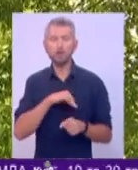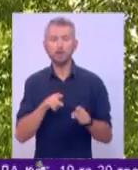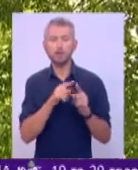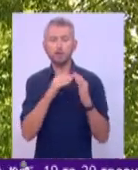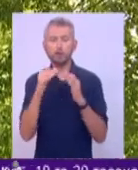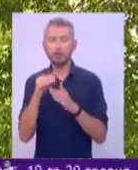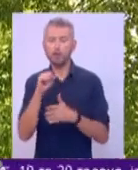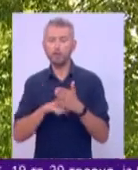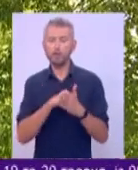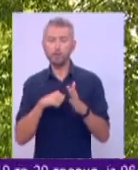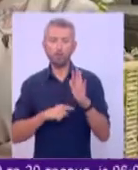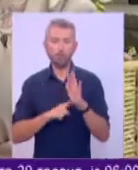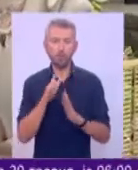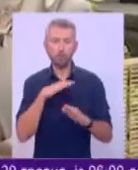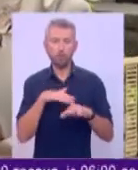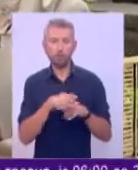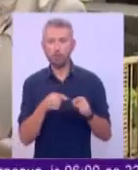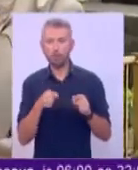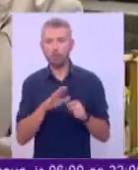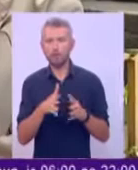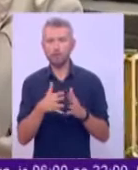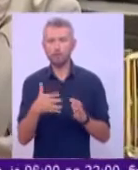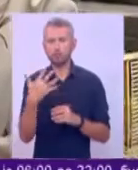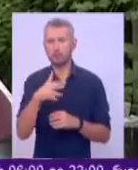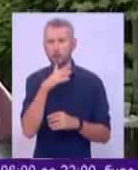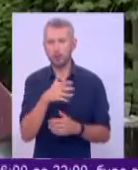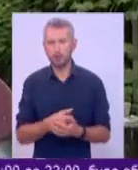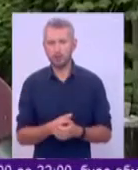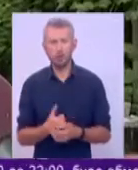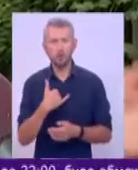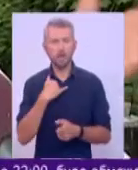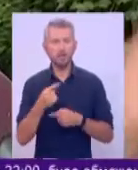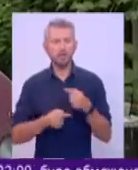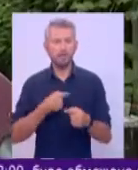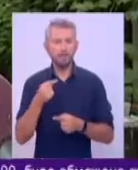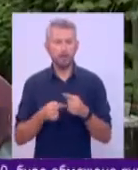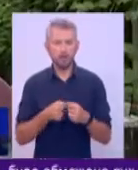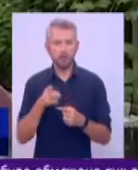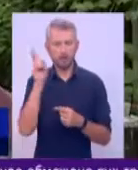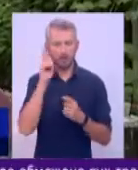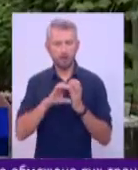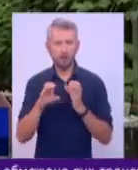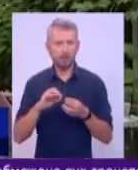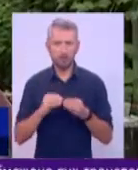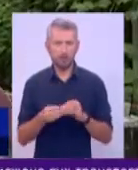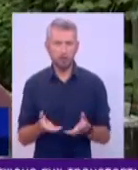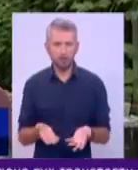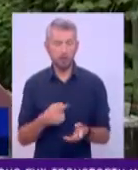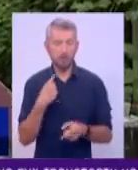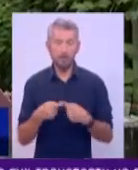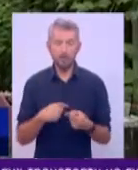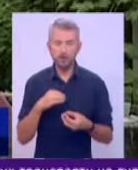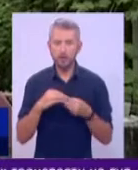будинків від самого початку був розрахований не більше, ніж на 50 років. У нас вічна каналізація – це проблема. Вечно